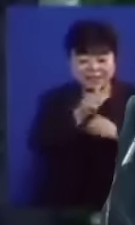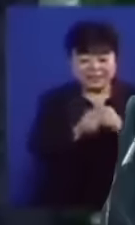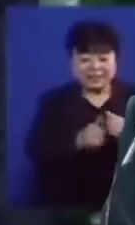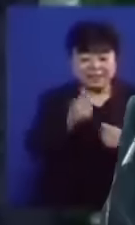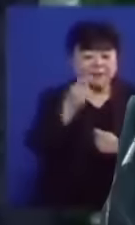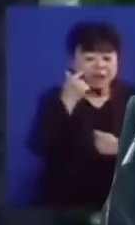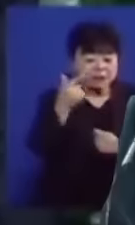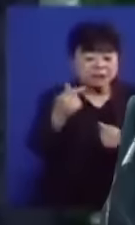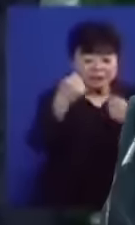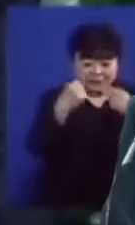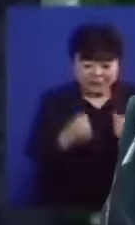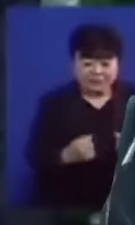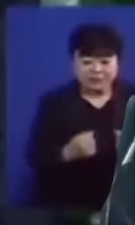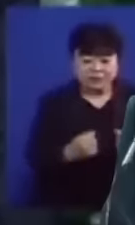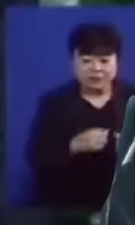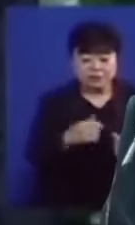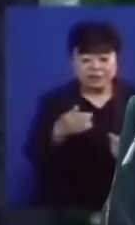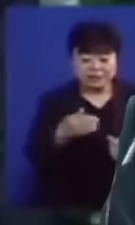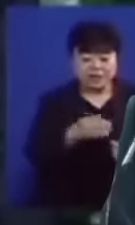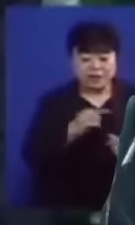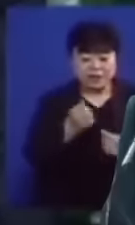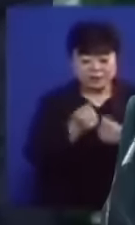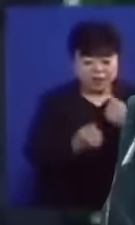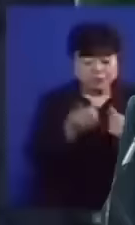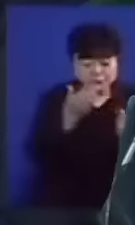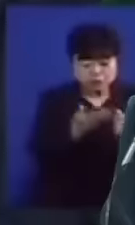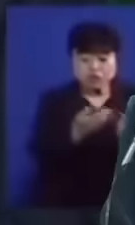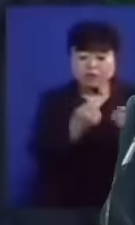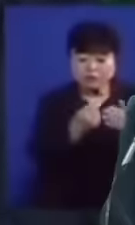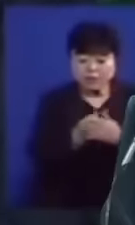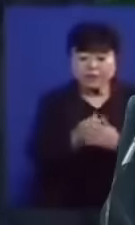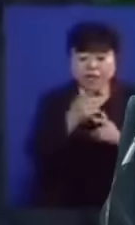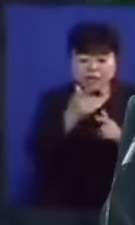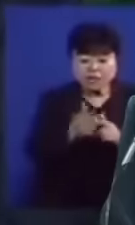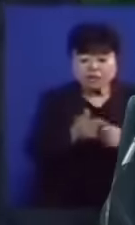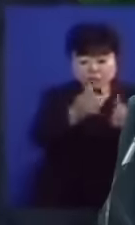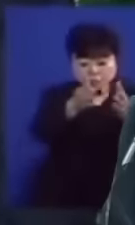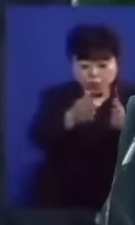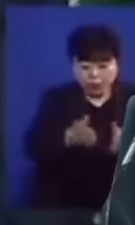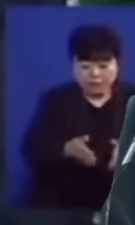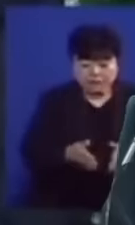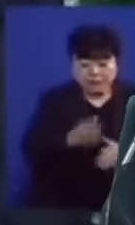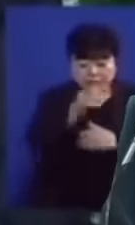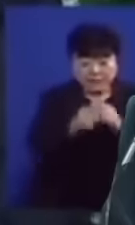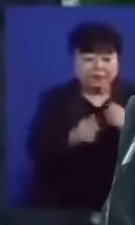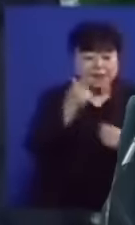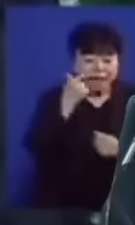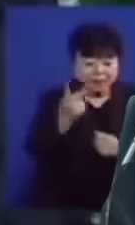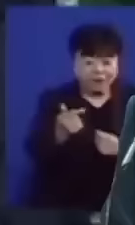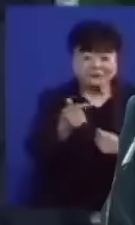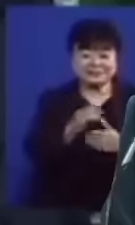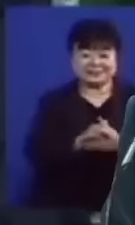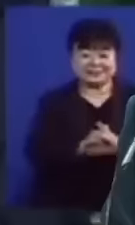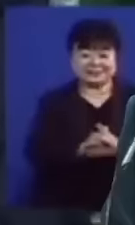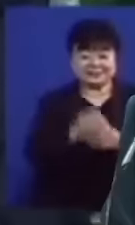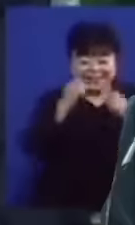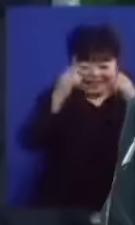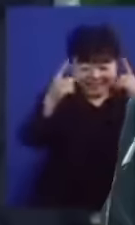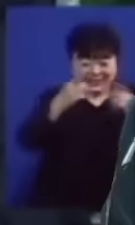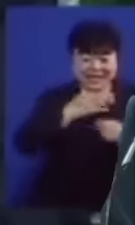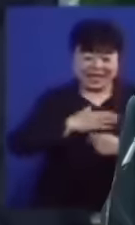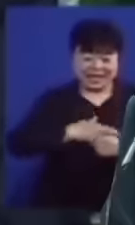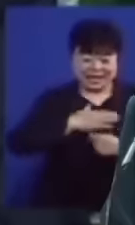하나님 아버지가 계신 것을 우리에게 말씀을 해주셨기 때문에 예수님을 통해서 하나님 아버지를 깨달아